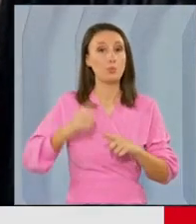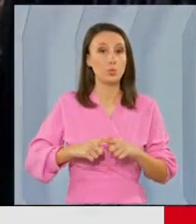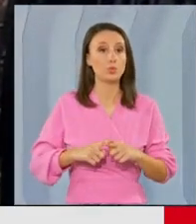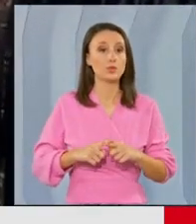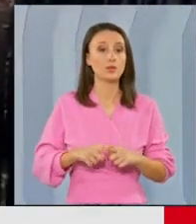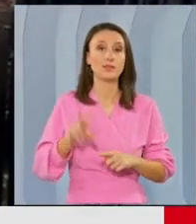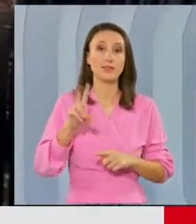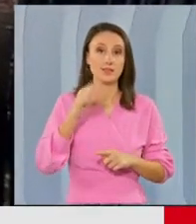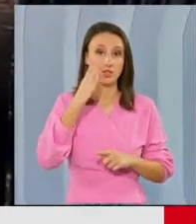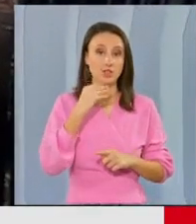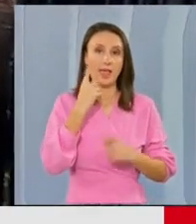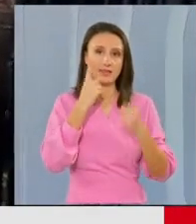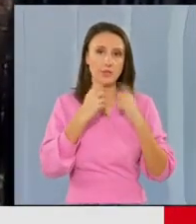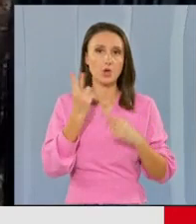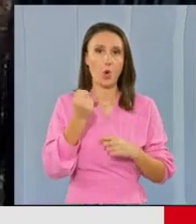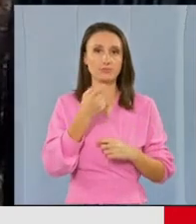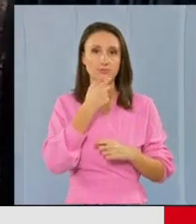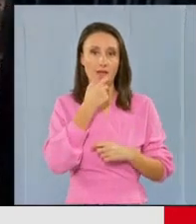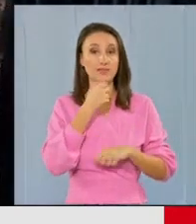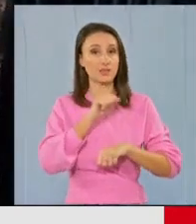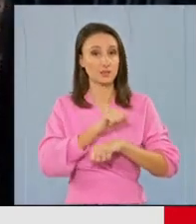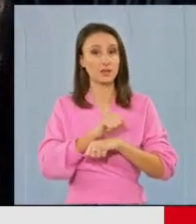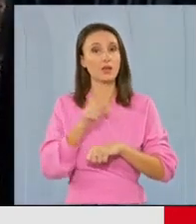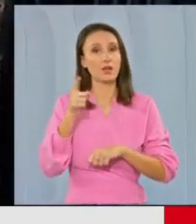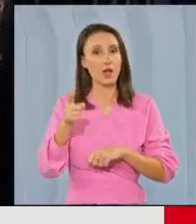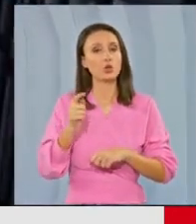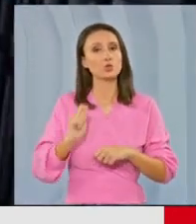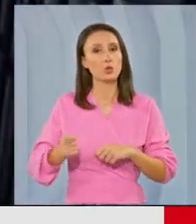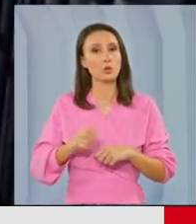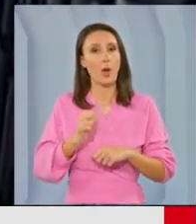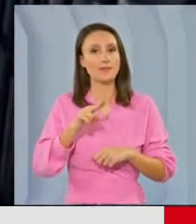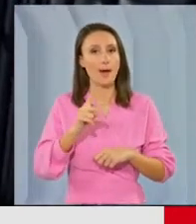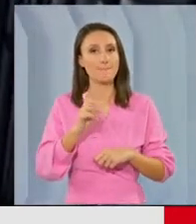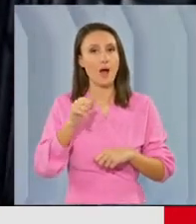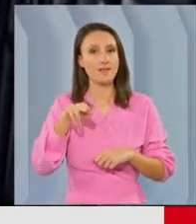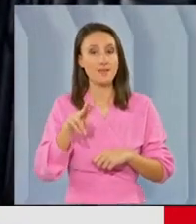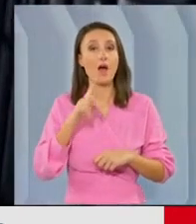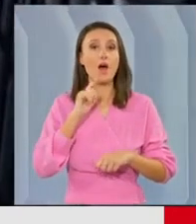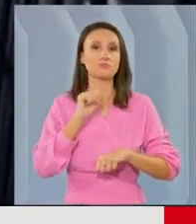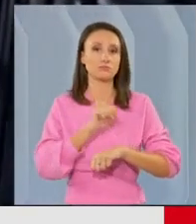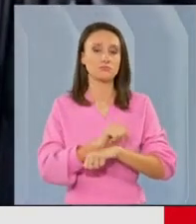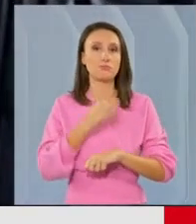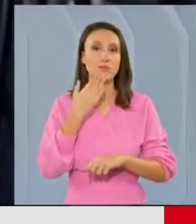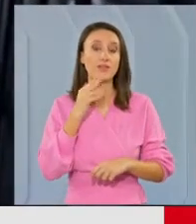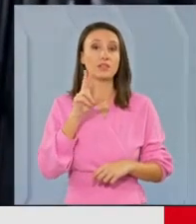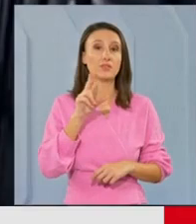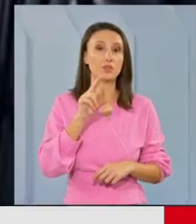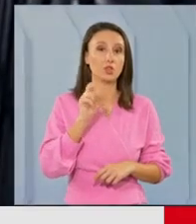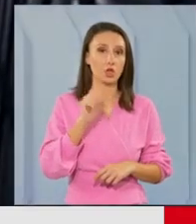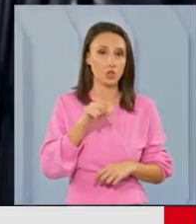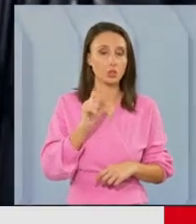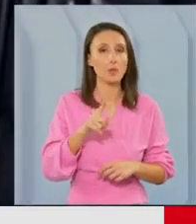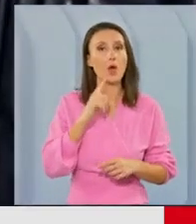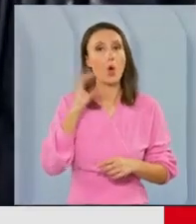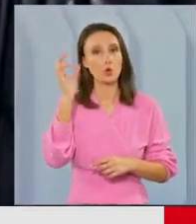cu experiență de opt ani în magistratură judecătoarea Ana Maria Chirilă se află în arest preventiv din data de 12